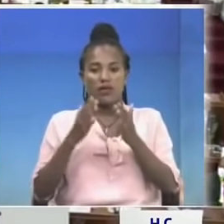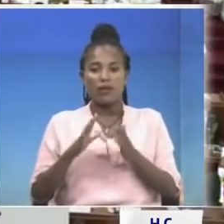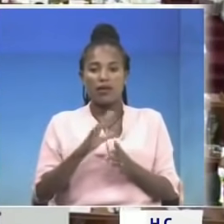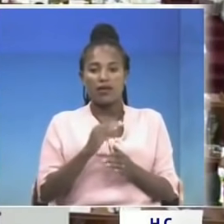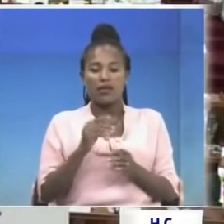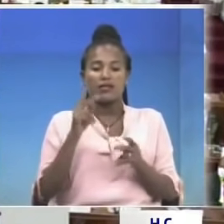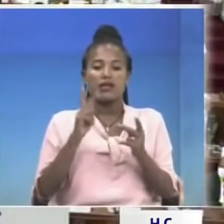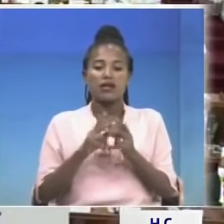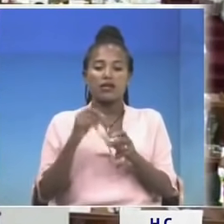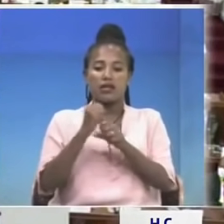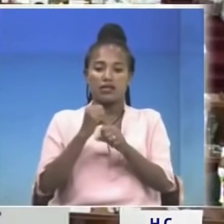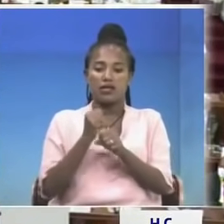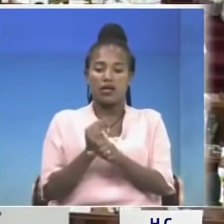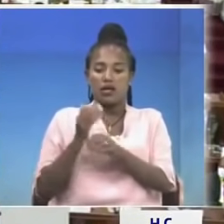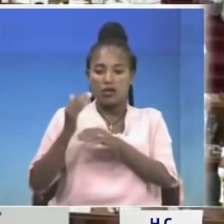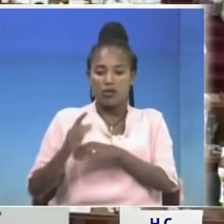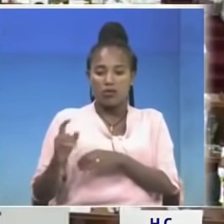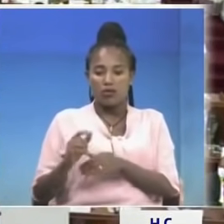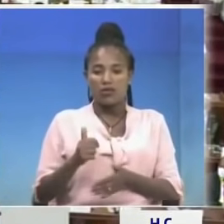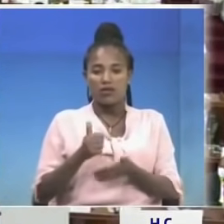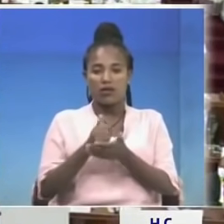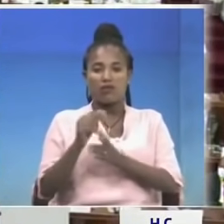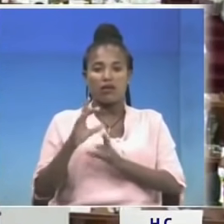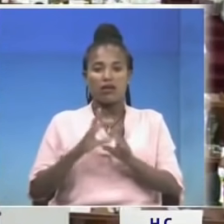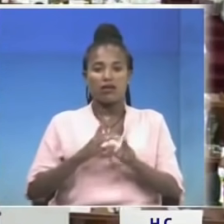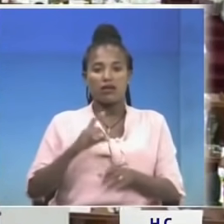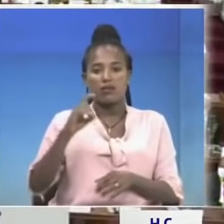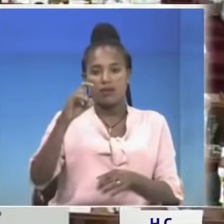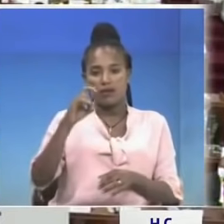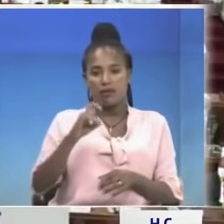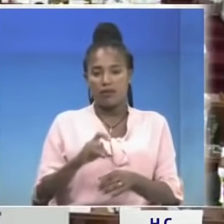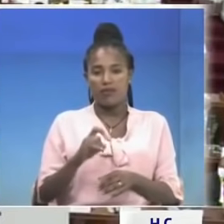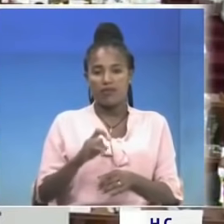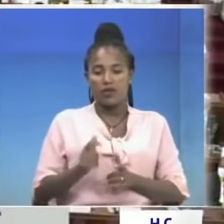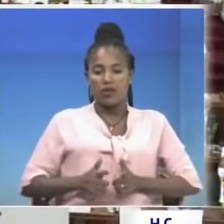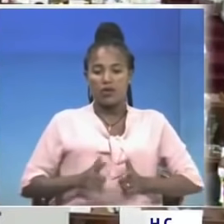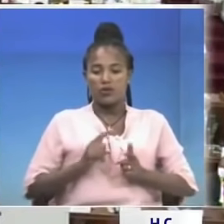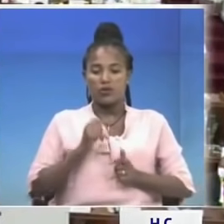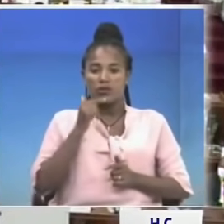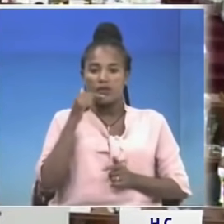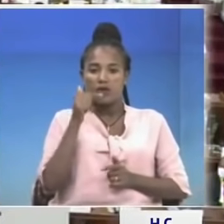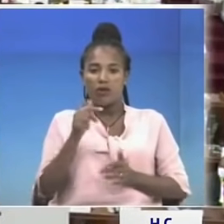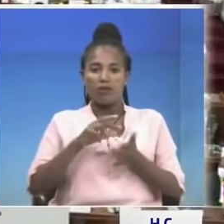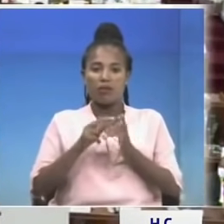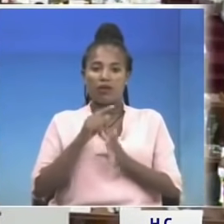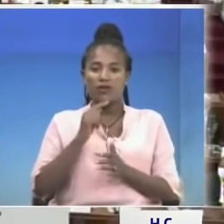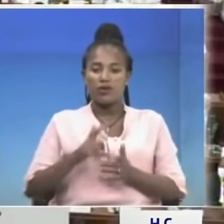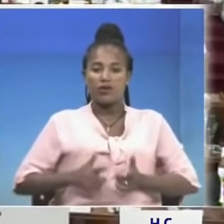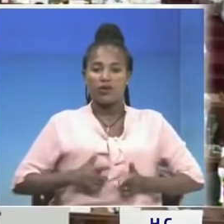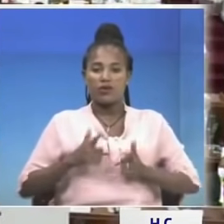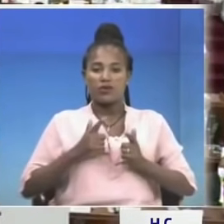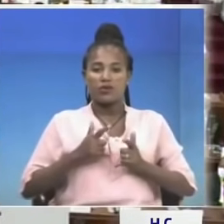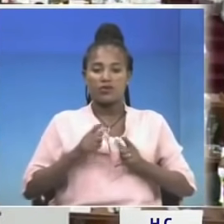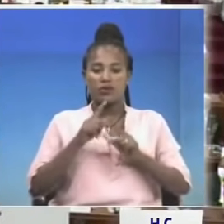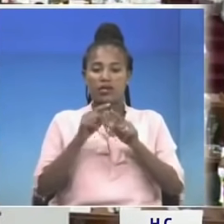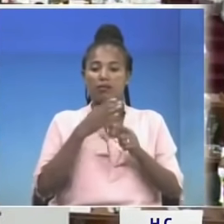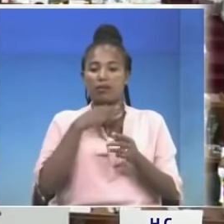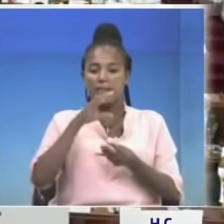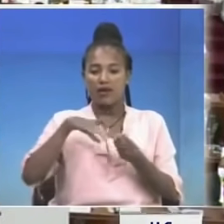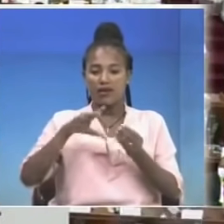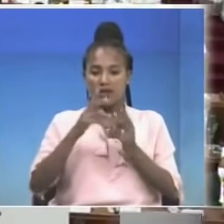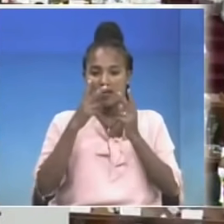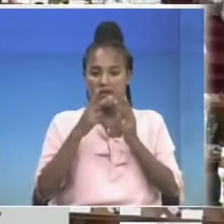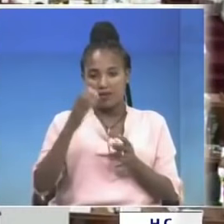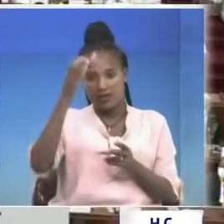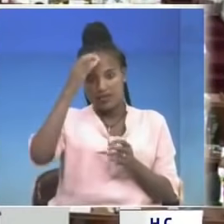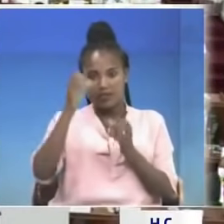የተሳካ ስራ እንዲሰራ ከጎን በመሆን ድጋፍ ማድረግ እንደሚገባም ነዋሪዎቹ ገልጸውልኛል ማለት ነው። እንግዲህ ነዋሪዎቹ በተለይ በአማራ ክልል የታየ